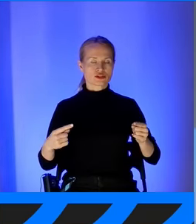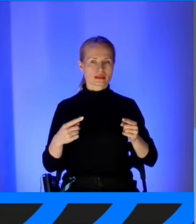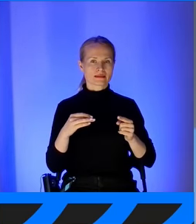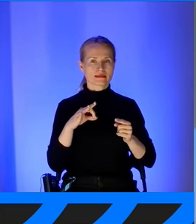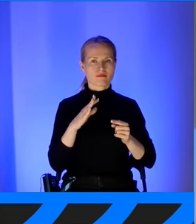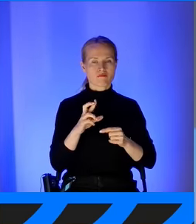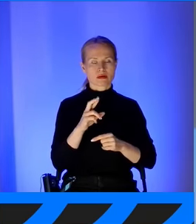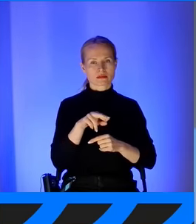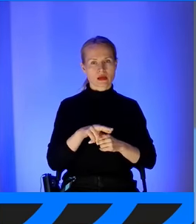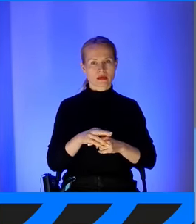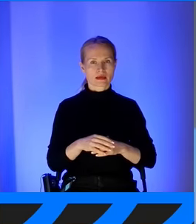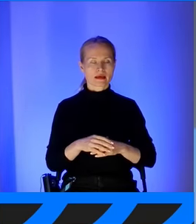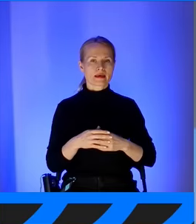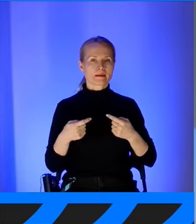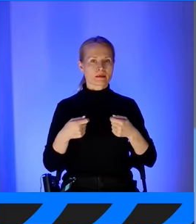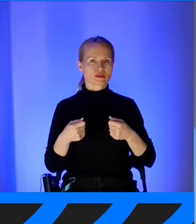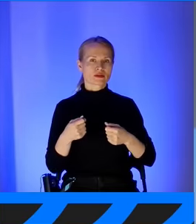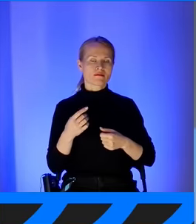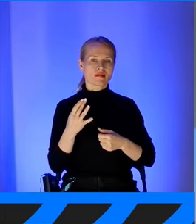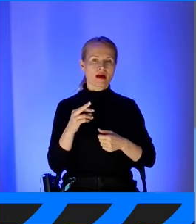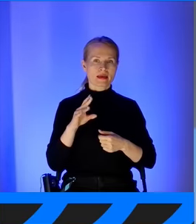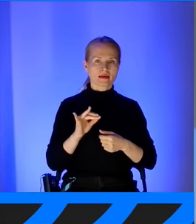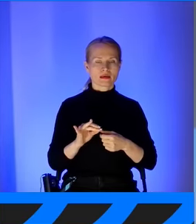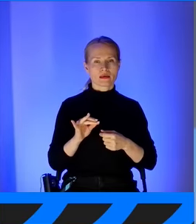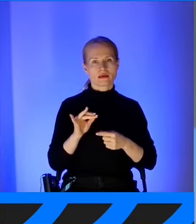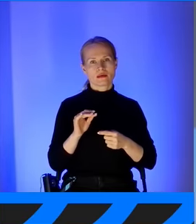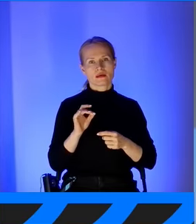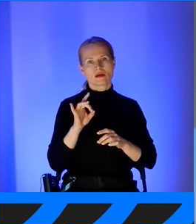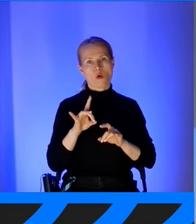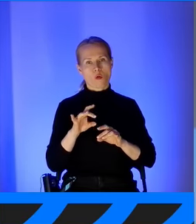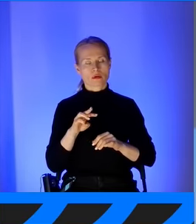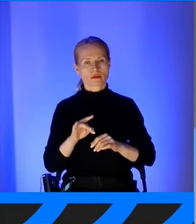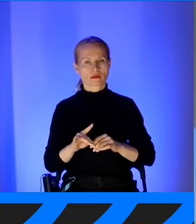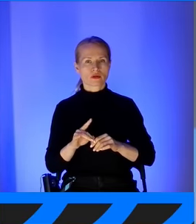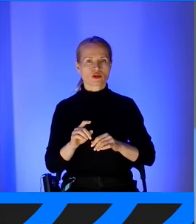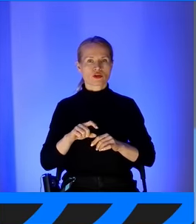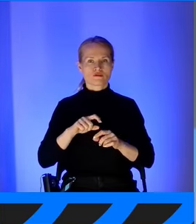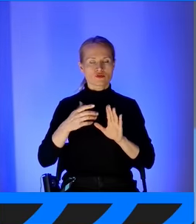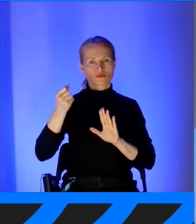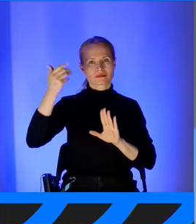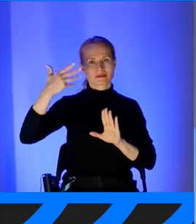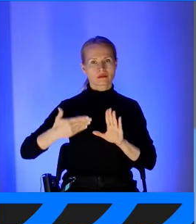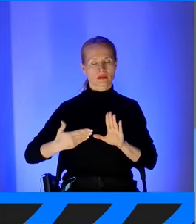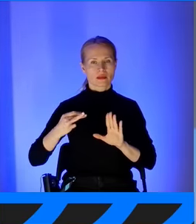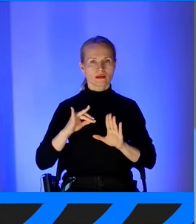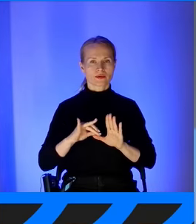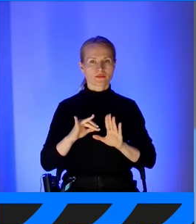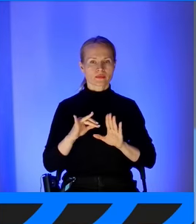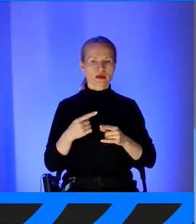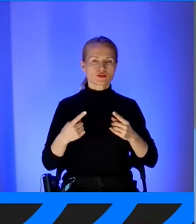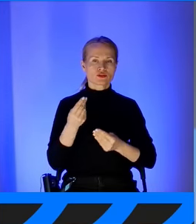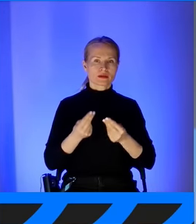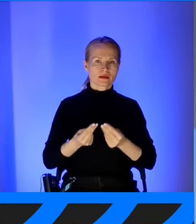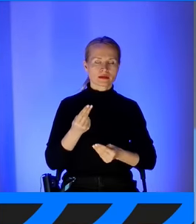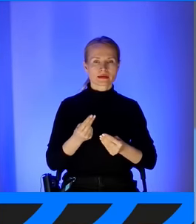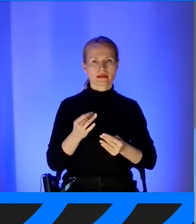то есть это и messes и лайки и комментарии и движок стены и различные её